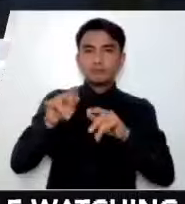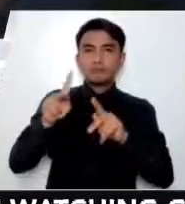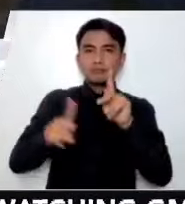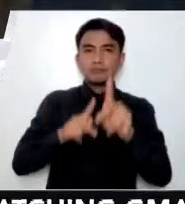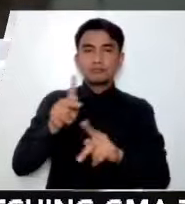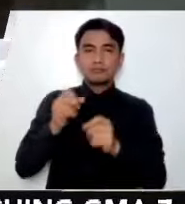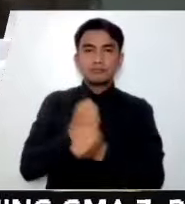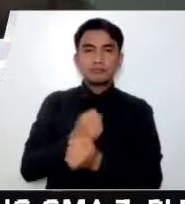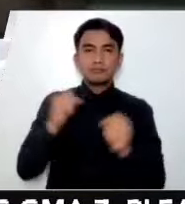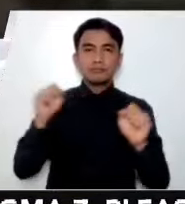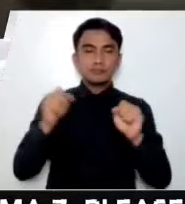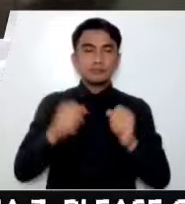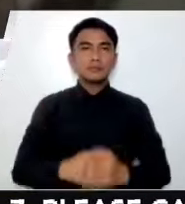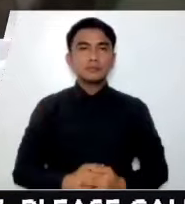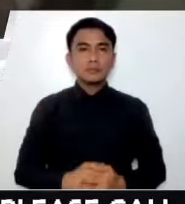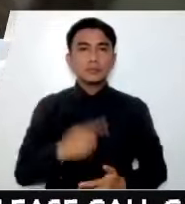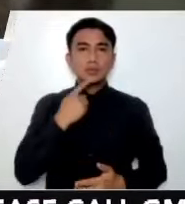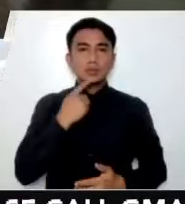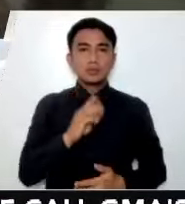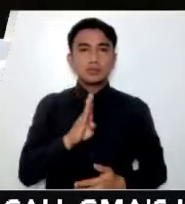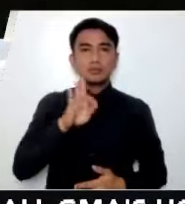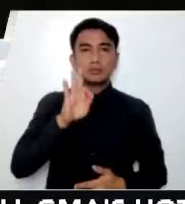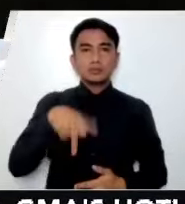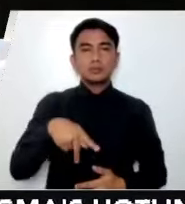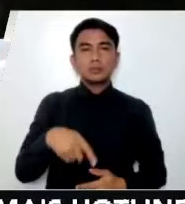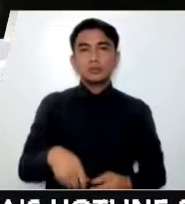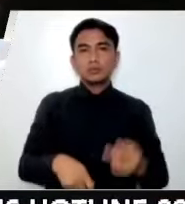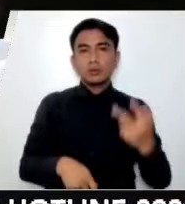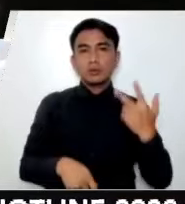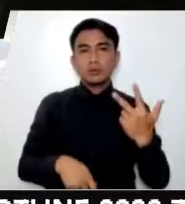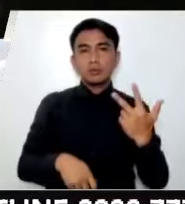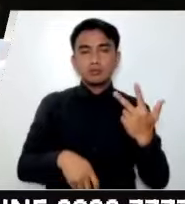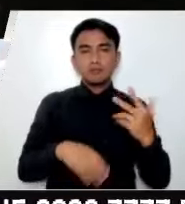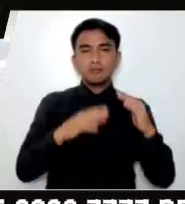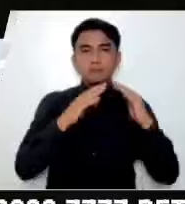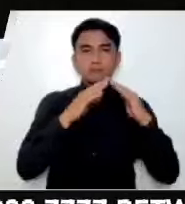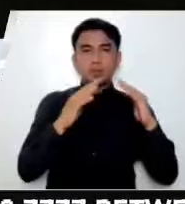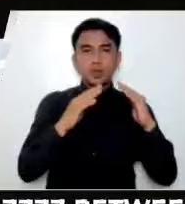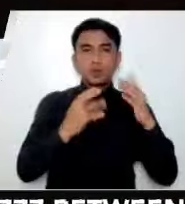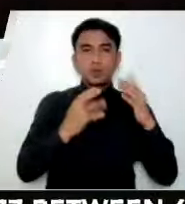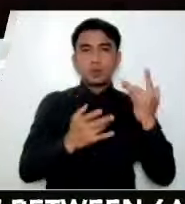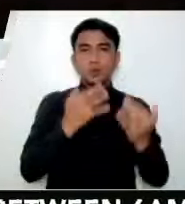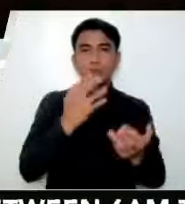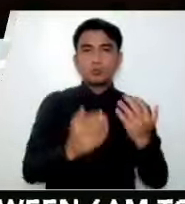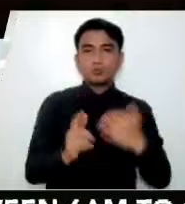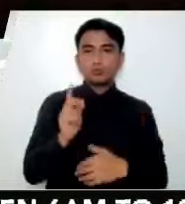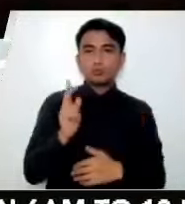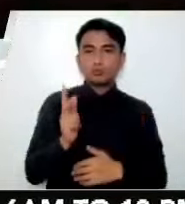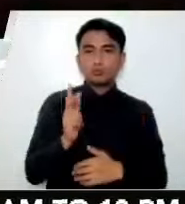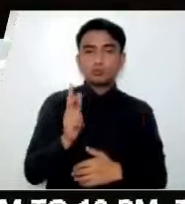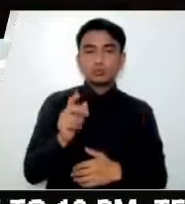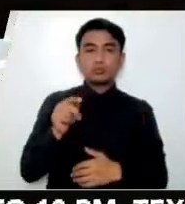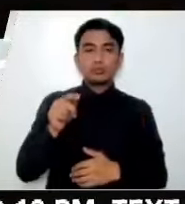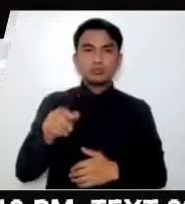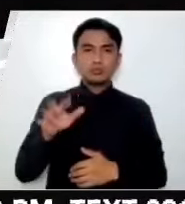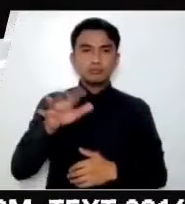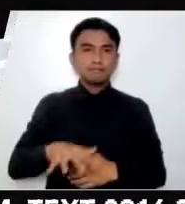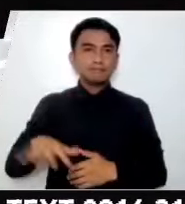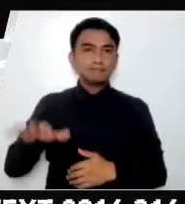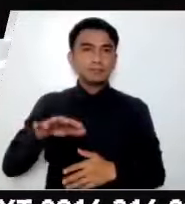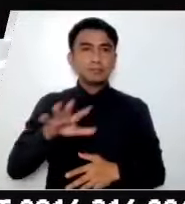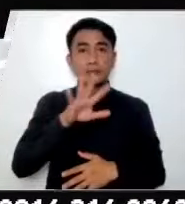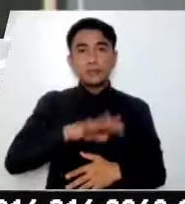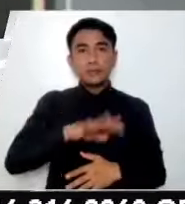District tatlong bahay ang nasunog dalaw pamilya ang nasunugan habang Tinatayang nasa php500,000 ang halaga ng